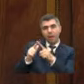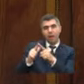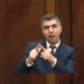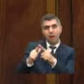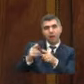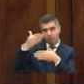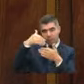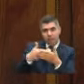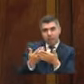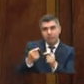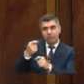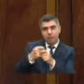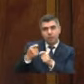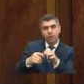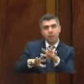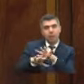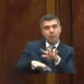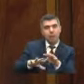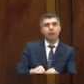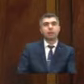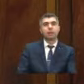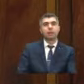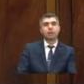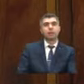والخارجية الاقتصادية والاجتماعية،